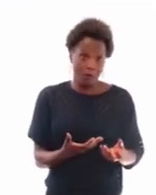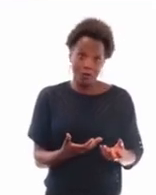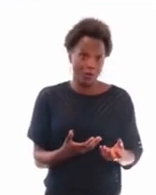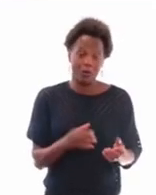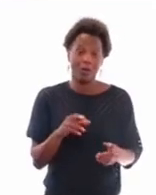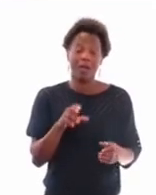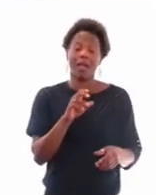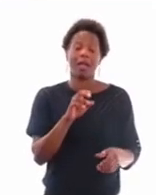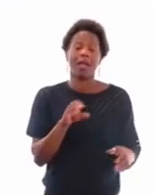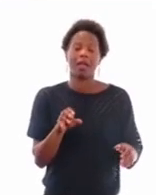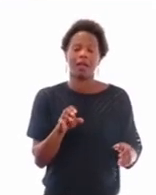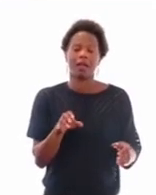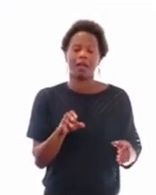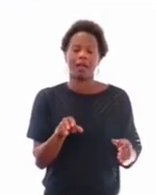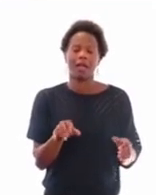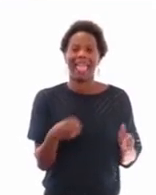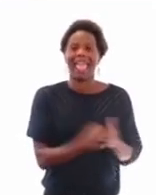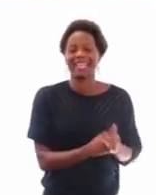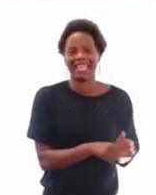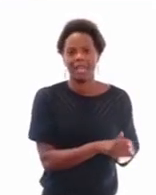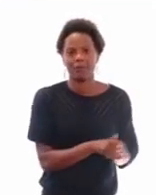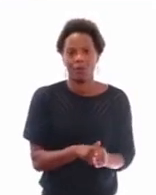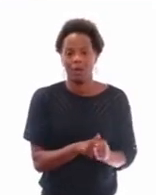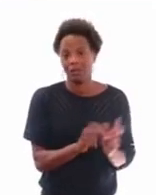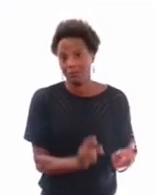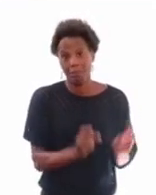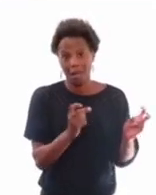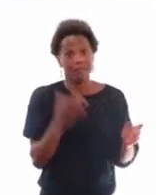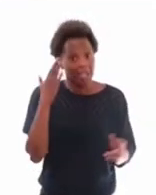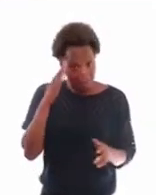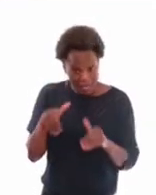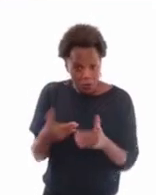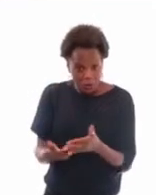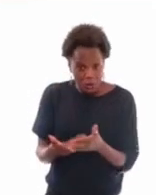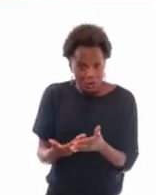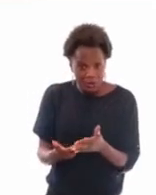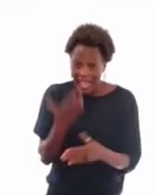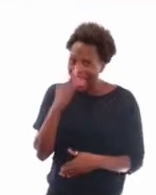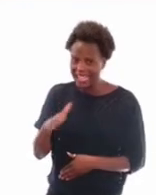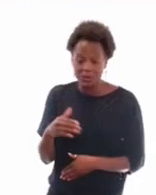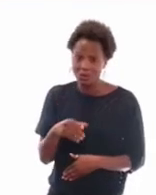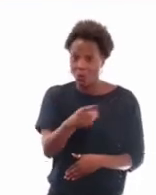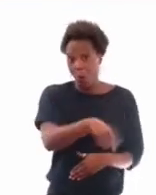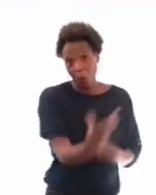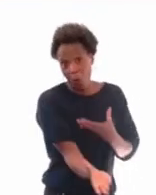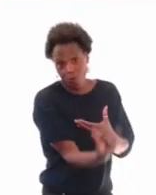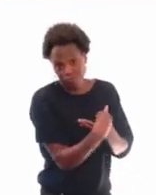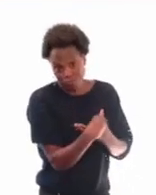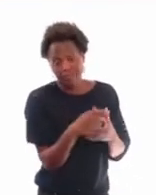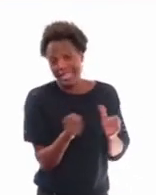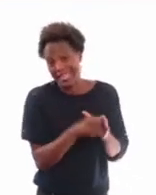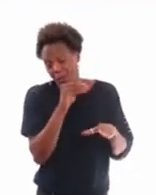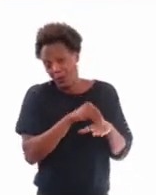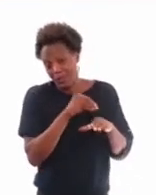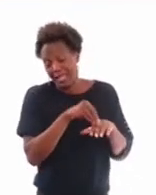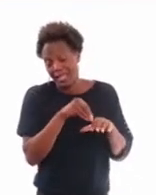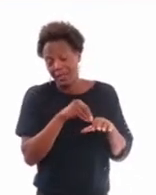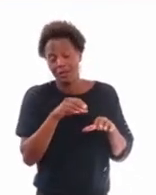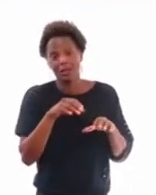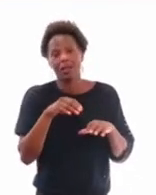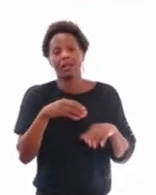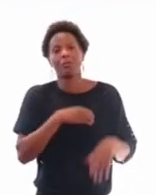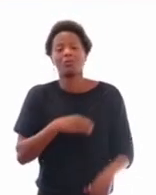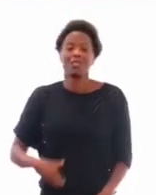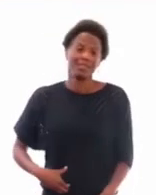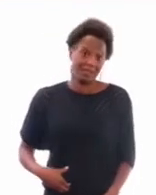là alors que... Mais ils siégeront au prochain conseil municipal si vous continuez comme ça. Et parler de trumpisme,